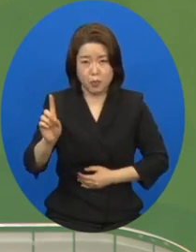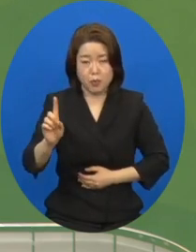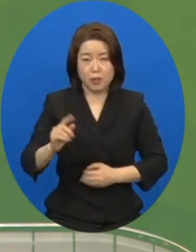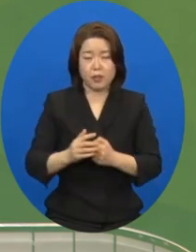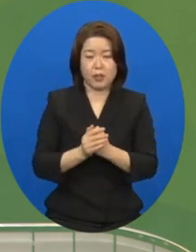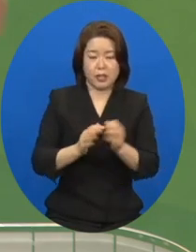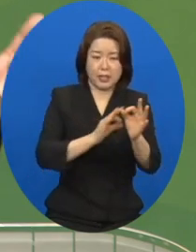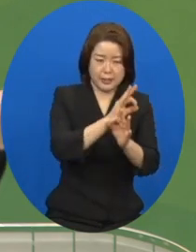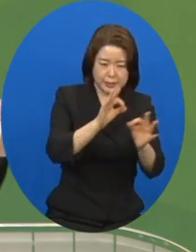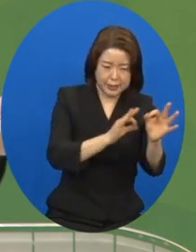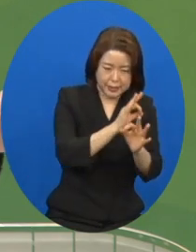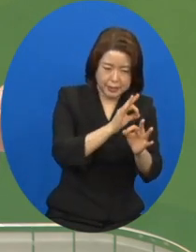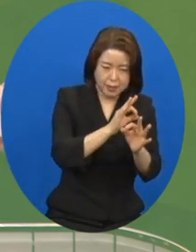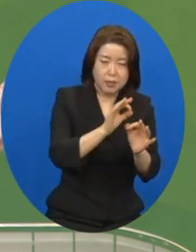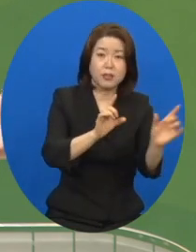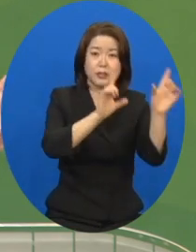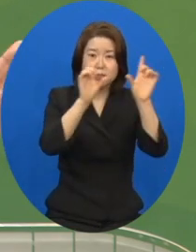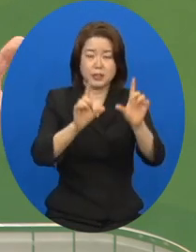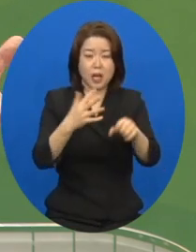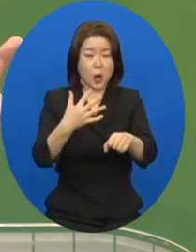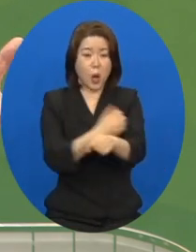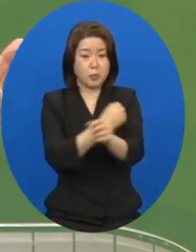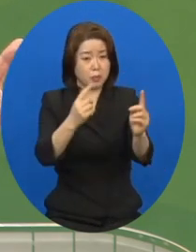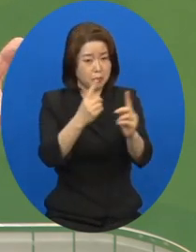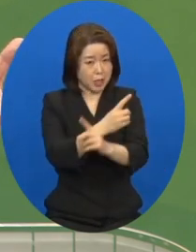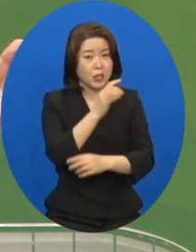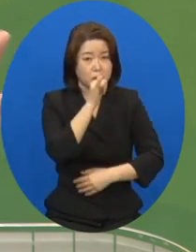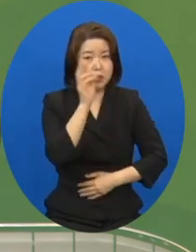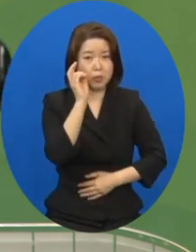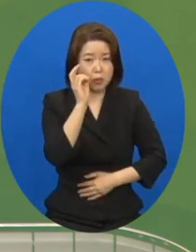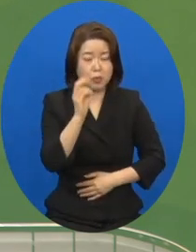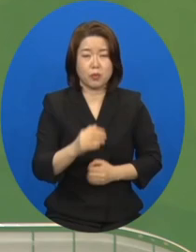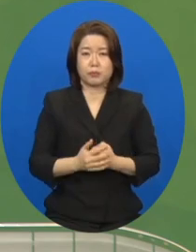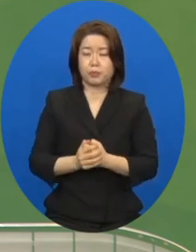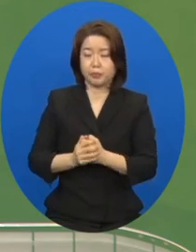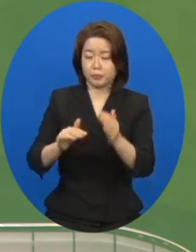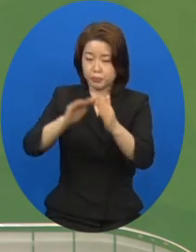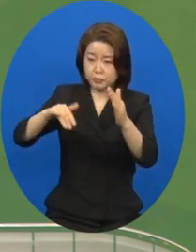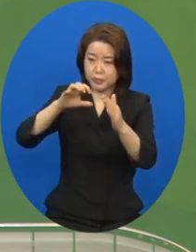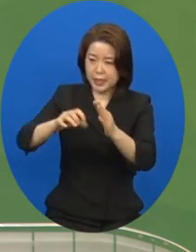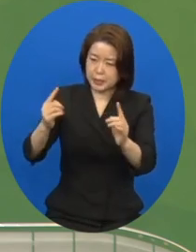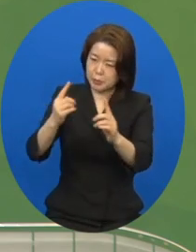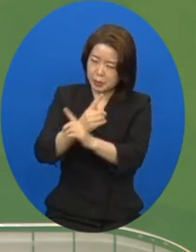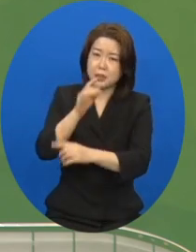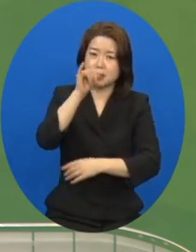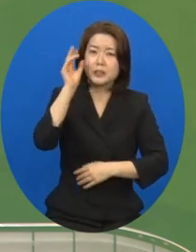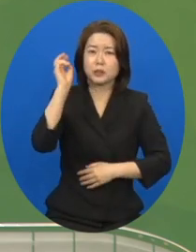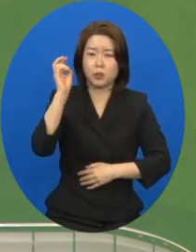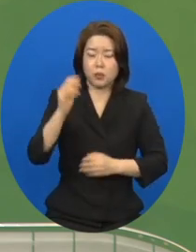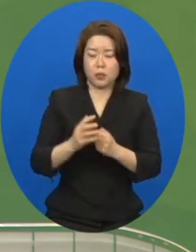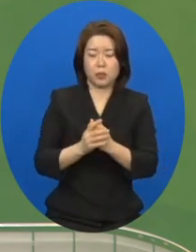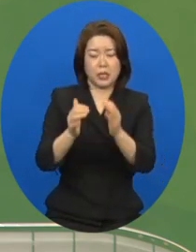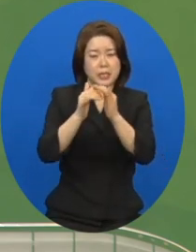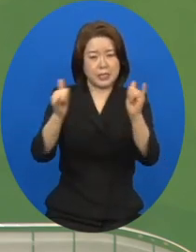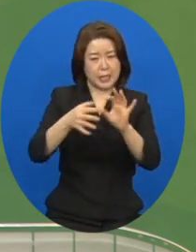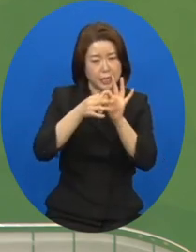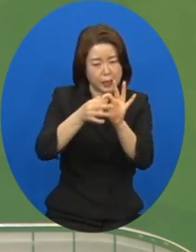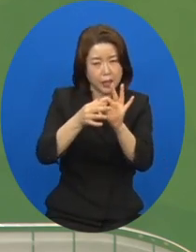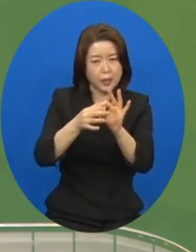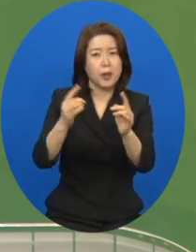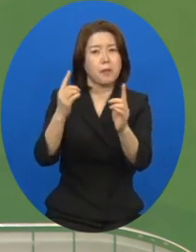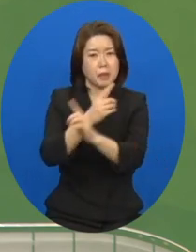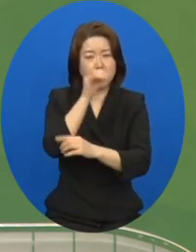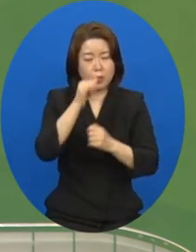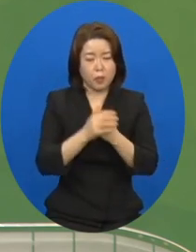재정 상황, 재정적인 삶에도 엄청난 변화가 올 거고 가정에도 변화가 올 거고 인간관계도 변화가 올 거고